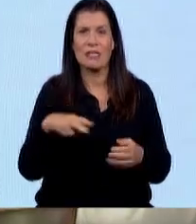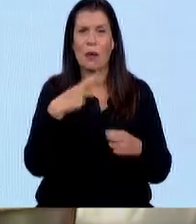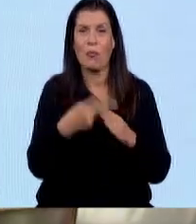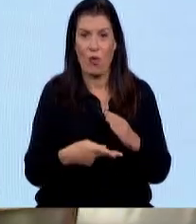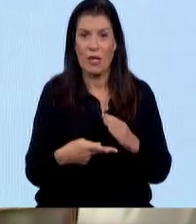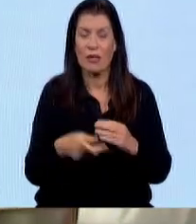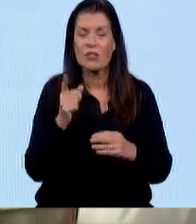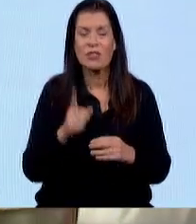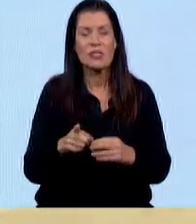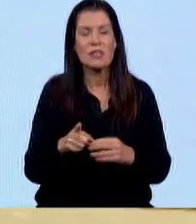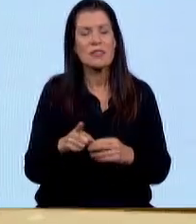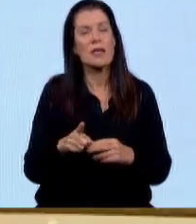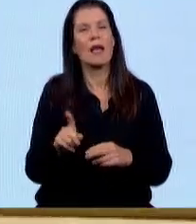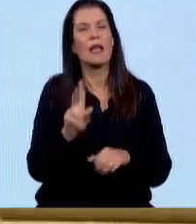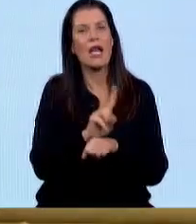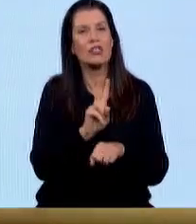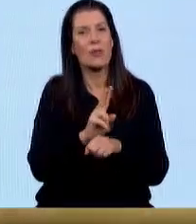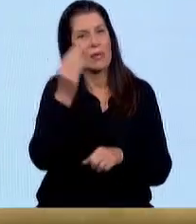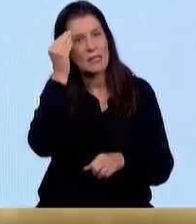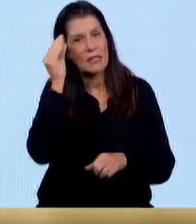אותו, לשמר את זכרו.